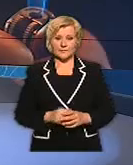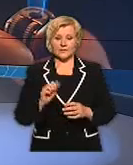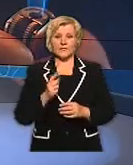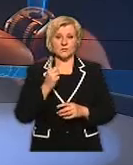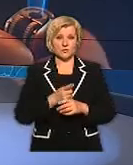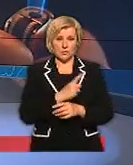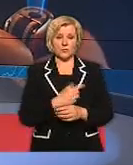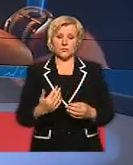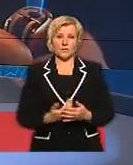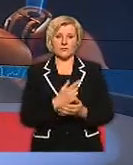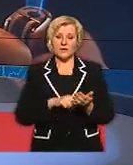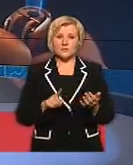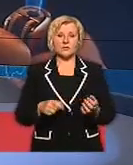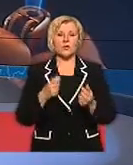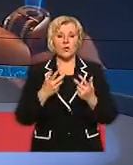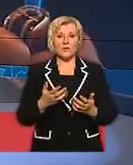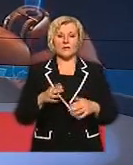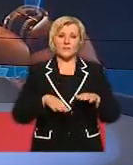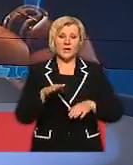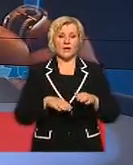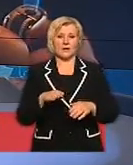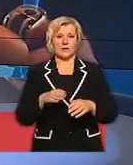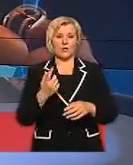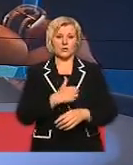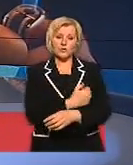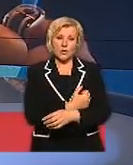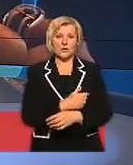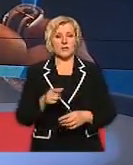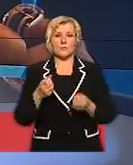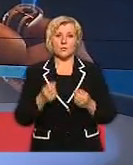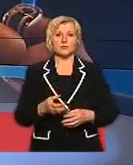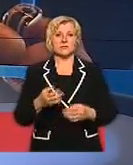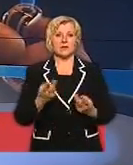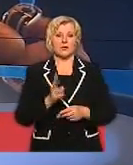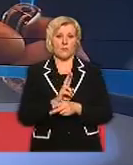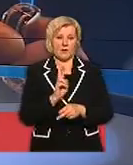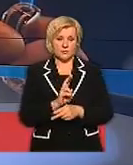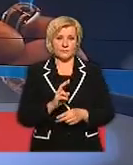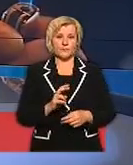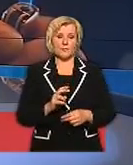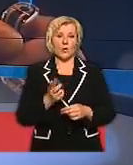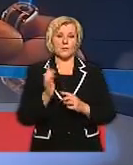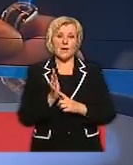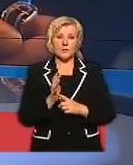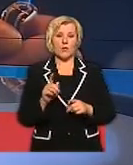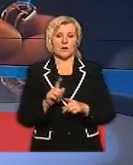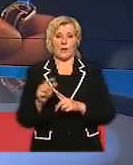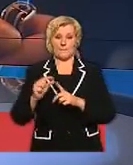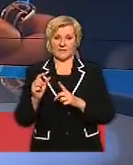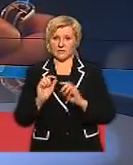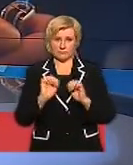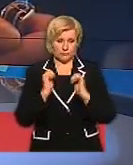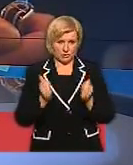Nejvyšší soud nově stanovil, jaké množství drog má policie a justice považovat za větší než malé. U marihuany a pervitinu zvolil